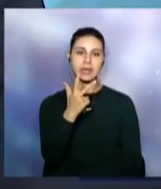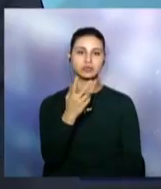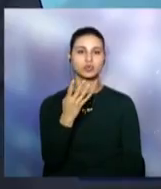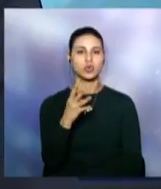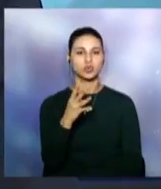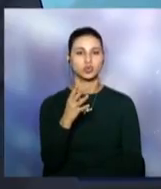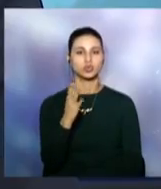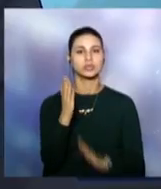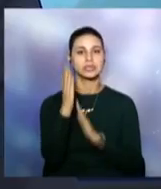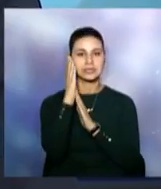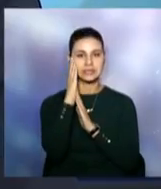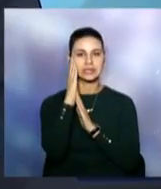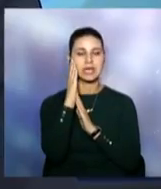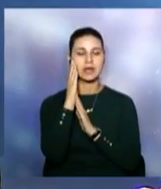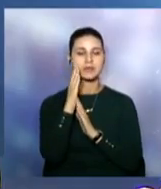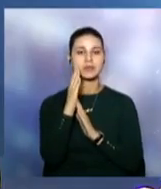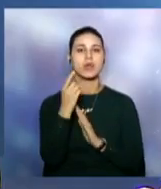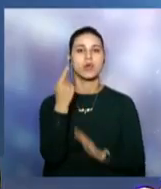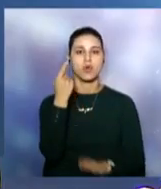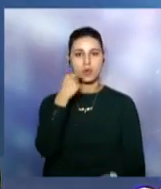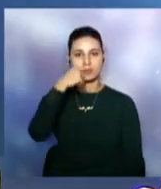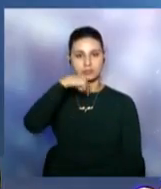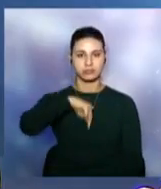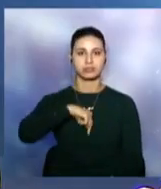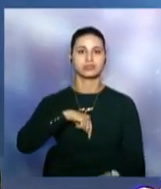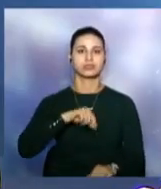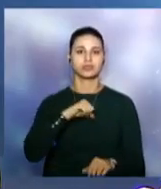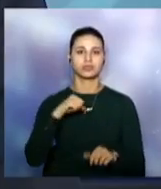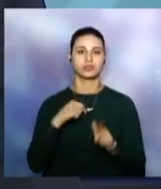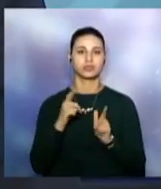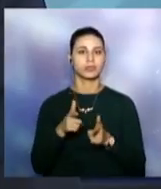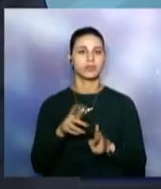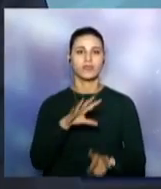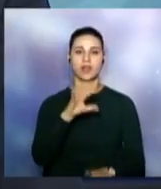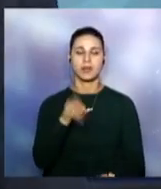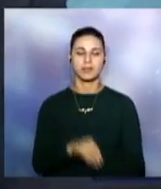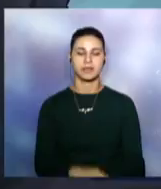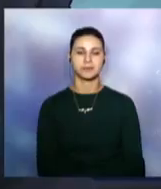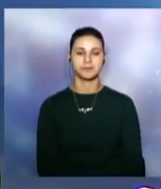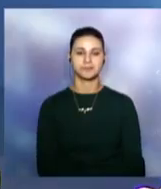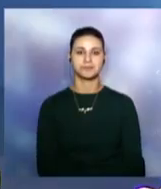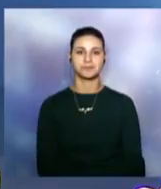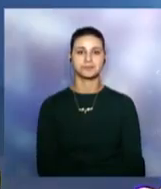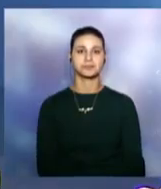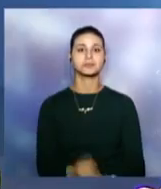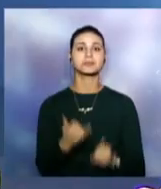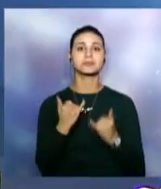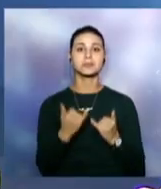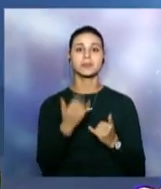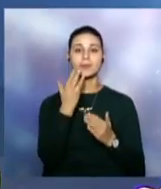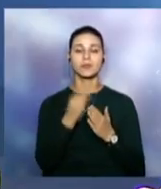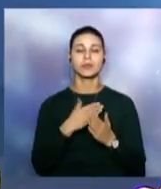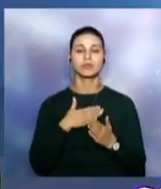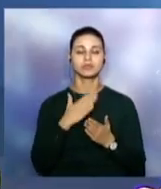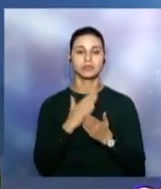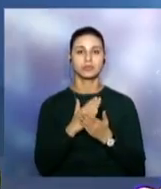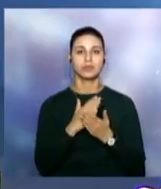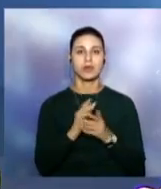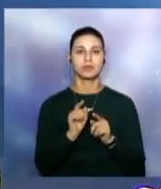როგორც სედაცია, ანუ დაძინება. და ისევ შიგნიდან ვათვალიერებთ. ისევ შიგნიდან, ყველაფერი შიგნიდან. კი ბატონო. ჩვენ ახლა გვაქვს